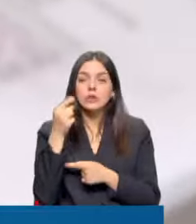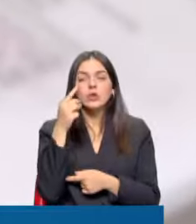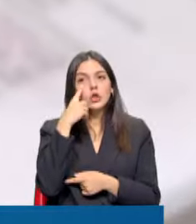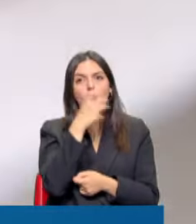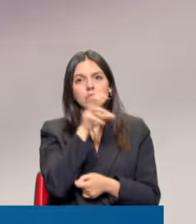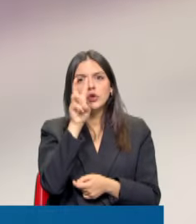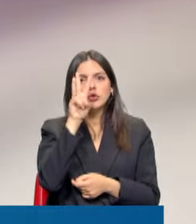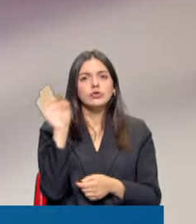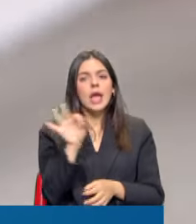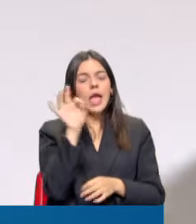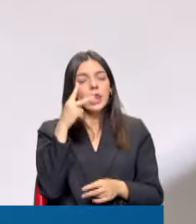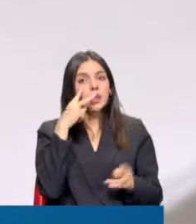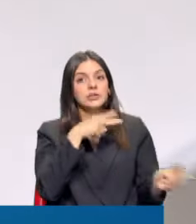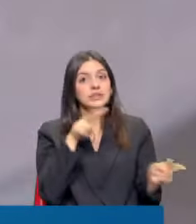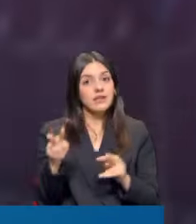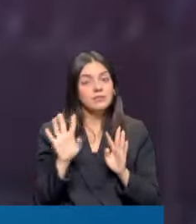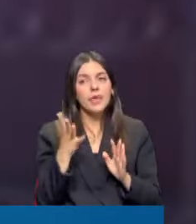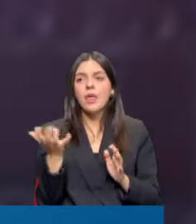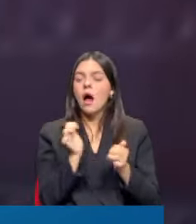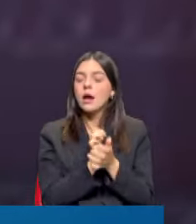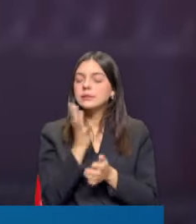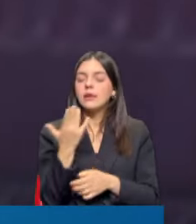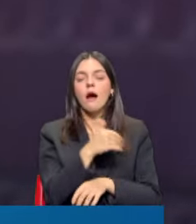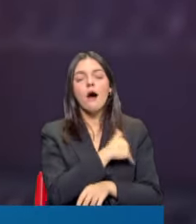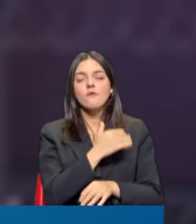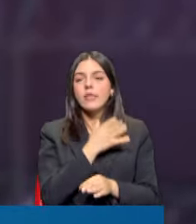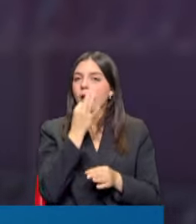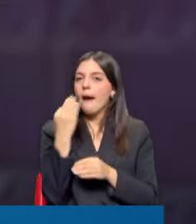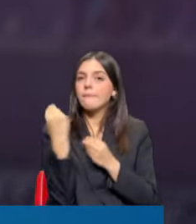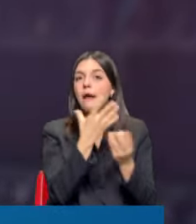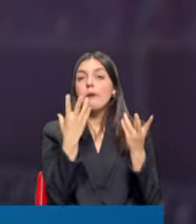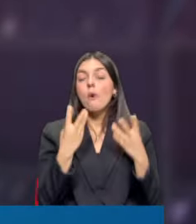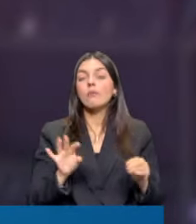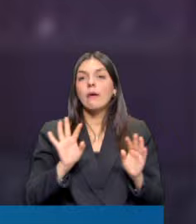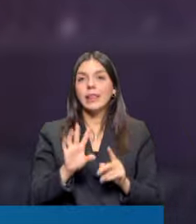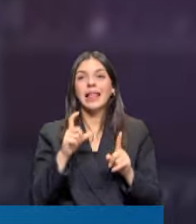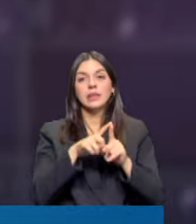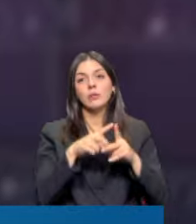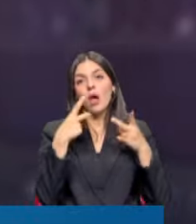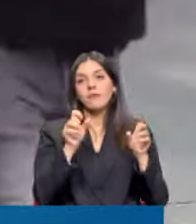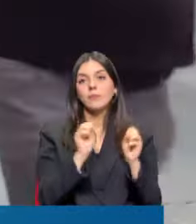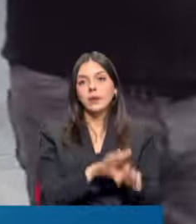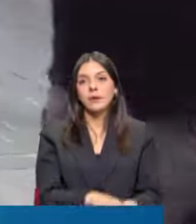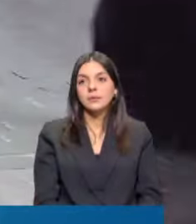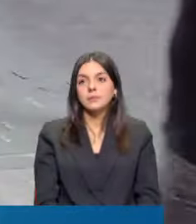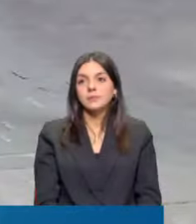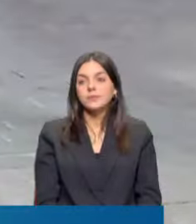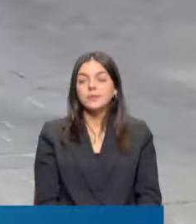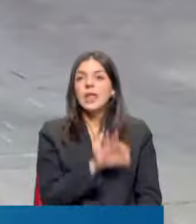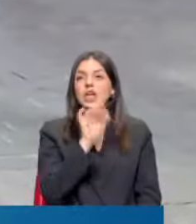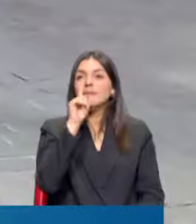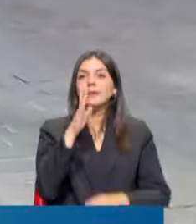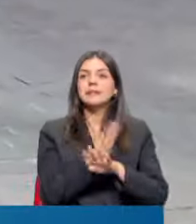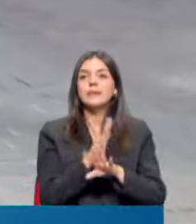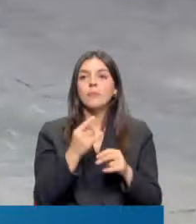çevrilmişken dün akşam saatlerinde ne ailesine ne de avukatlarına haber bile verilmeden dilruba tahliye edildi. Hiçbir sebep sunmadan